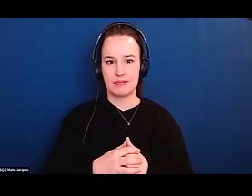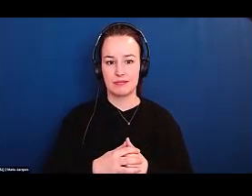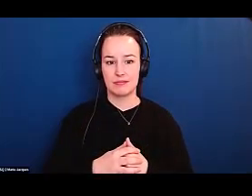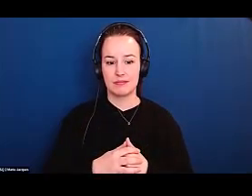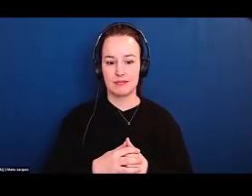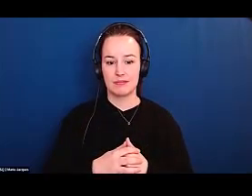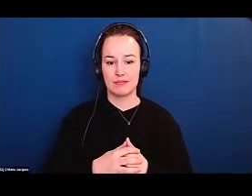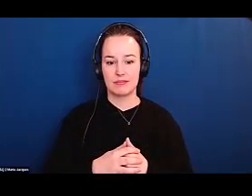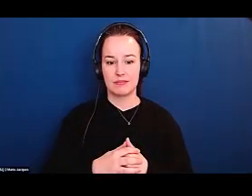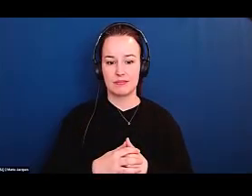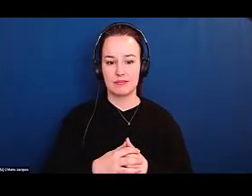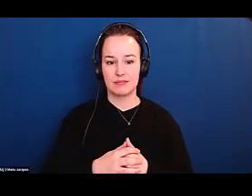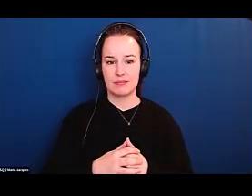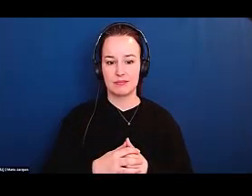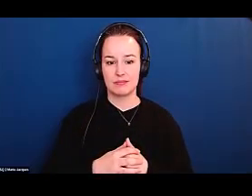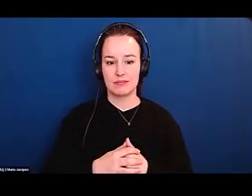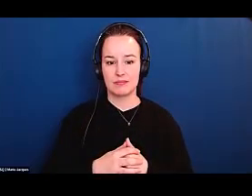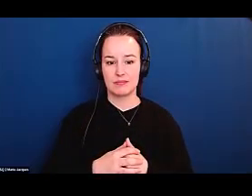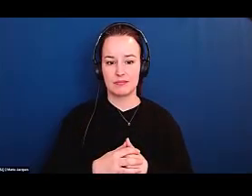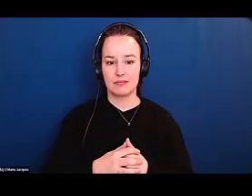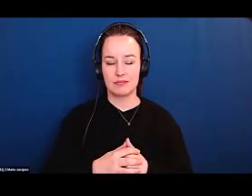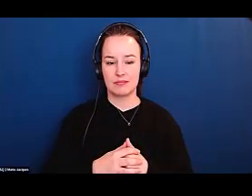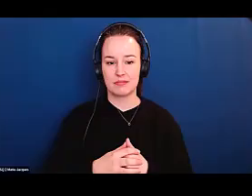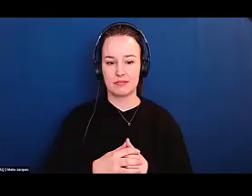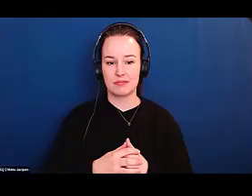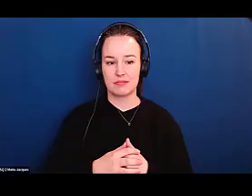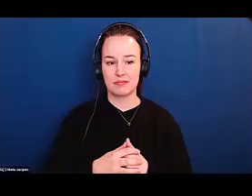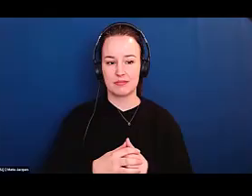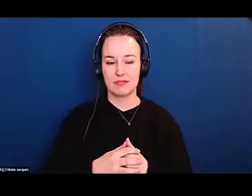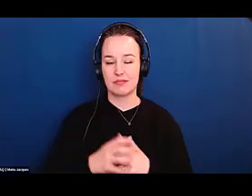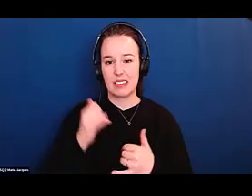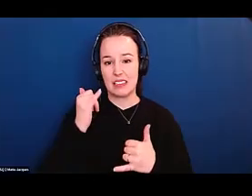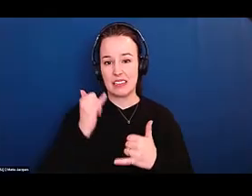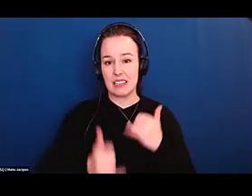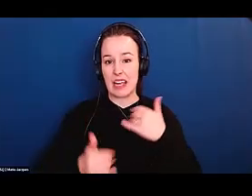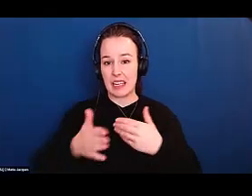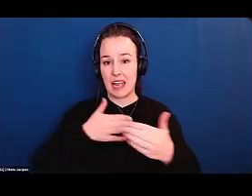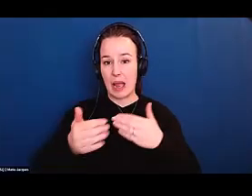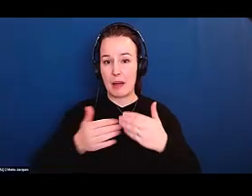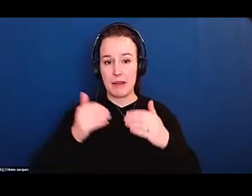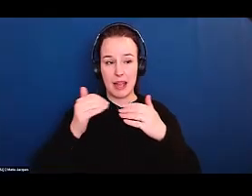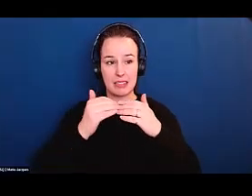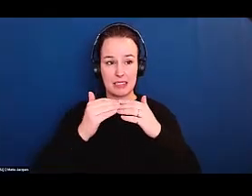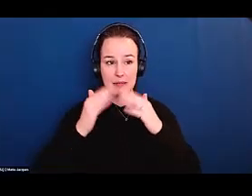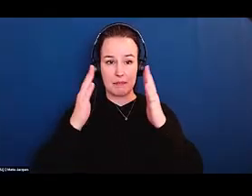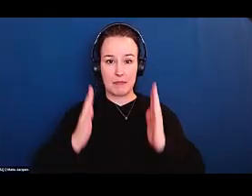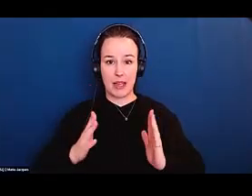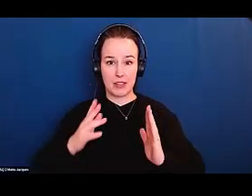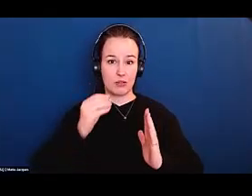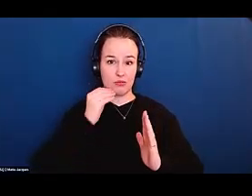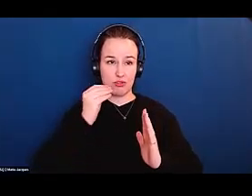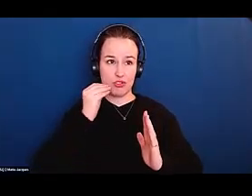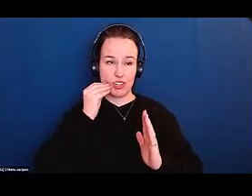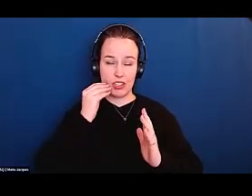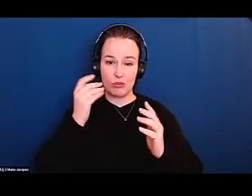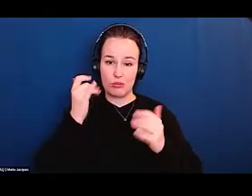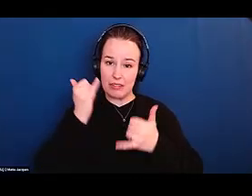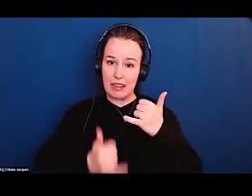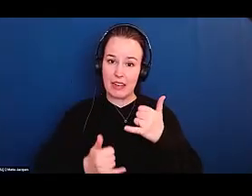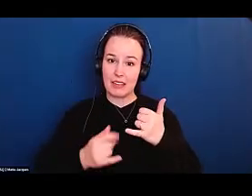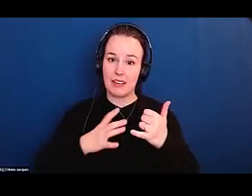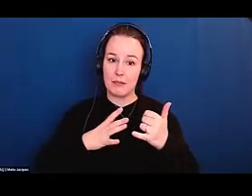Et ce sera le dernier endroit et le plus proche à un foyer pour moi, à une maison, un chez